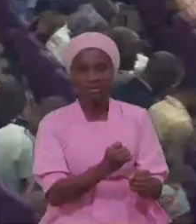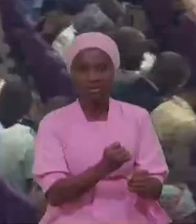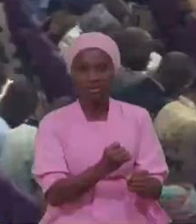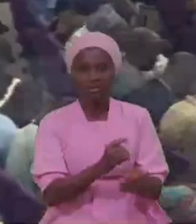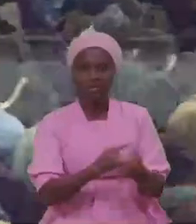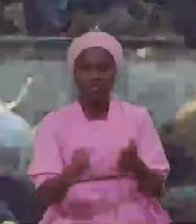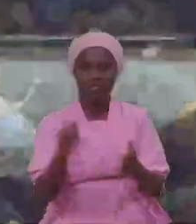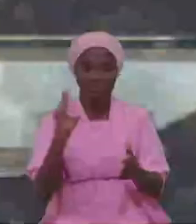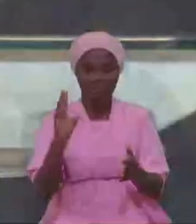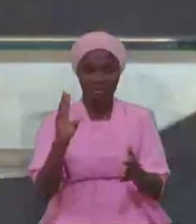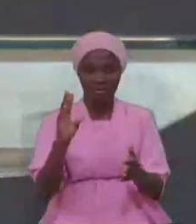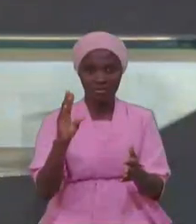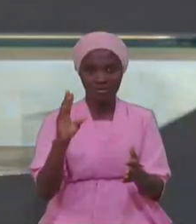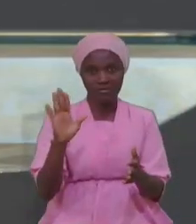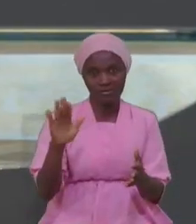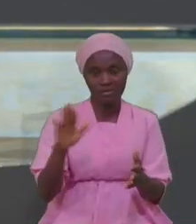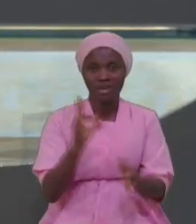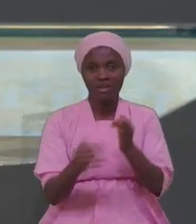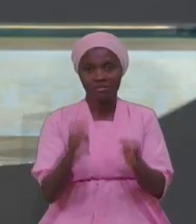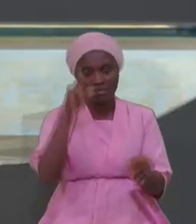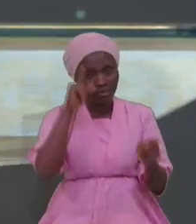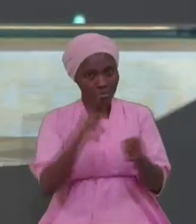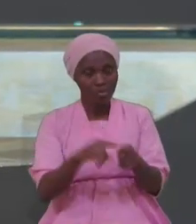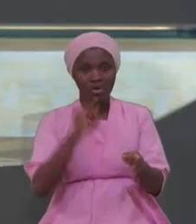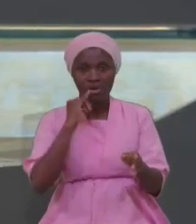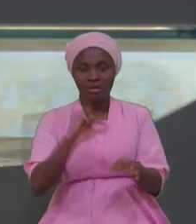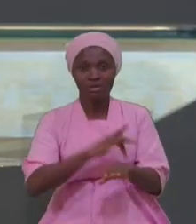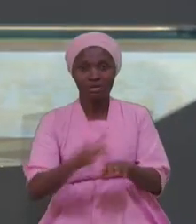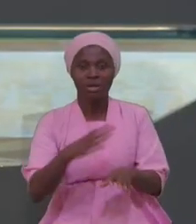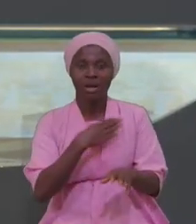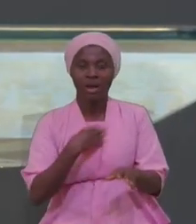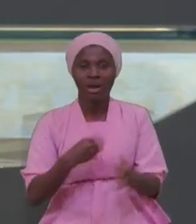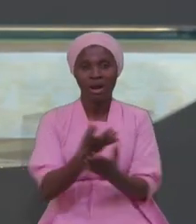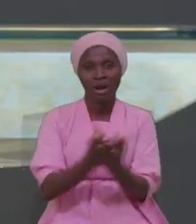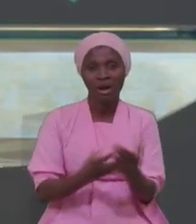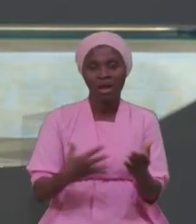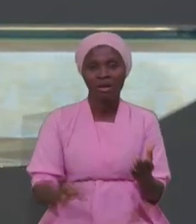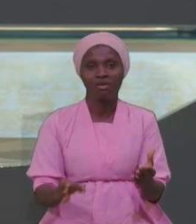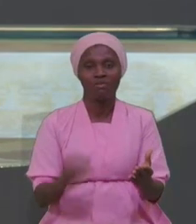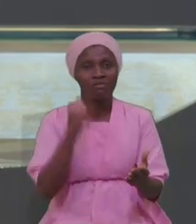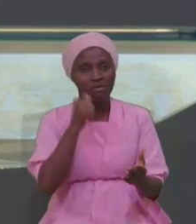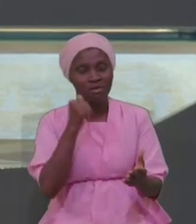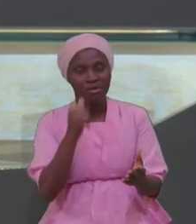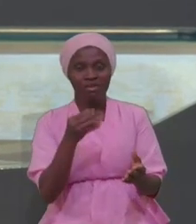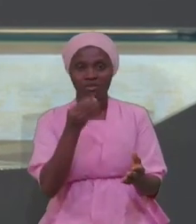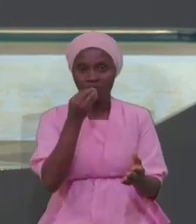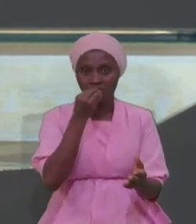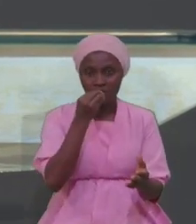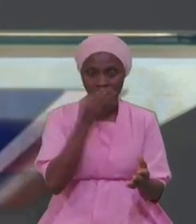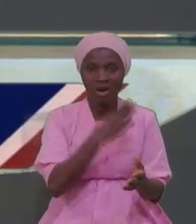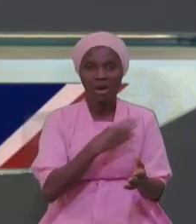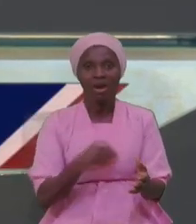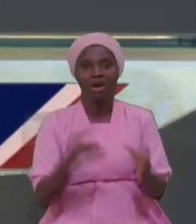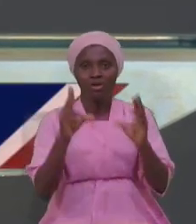un frère ou une sœur sont nus et manquent de la nourriture de chaque jour, et que